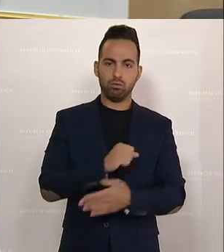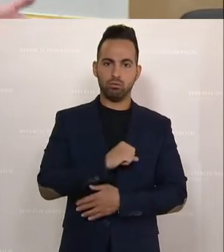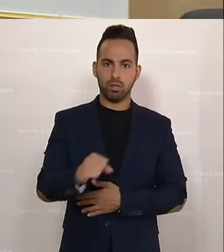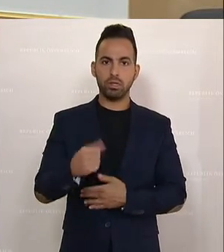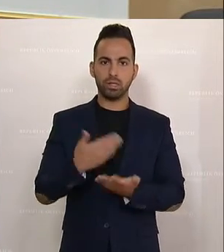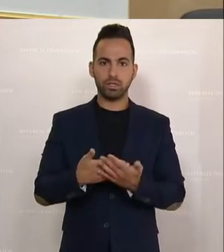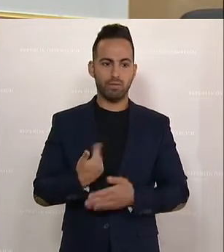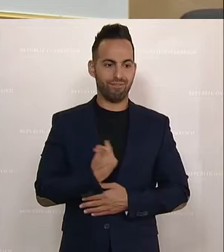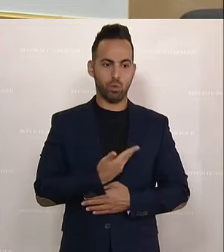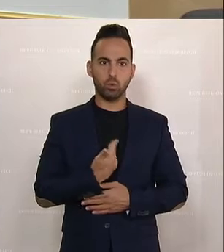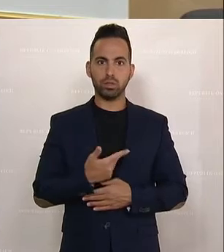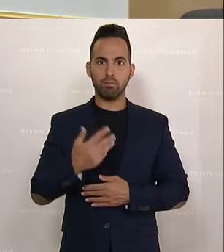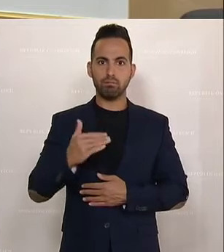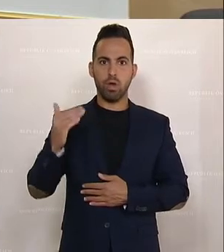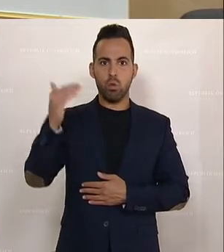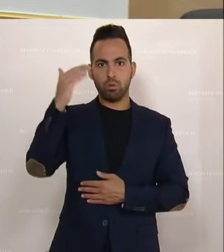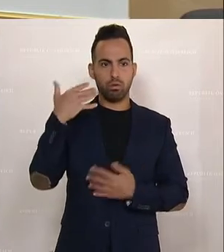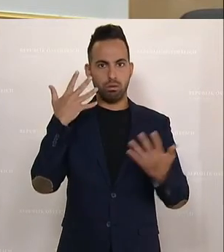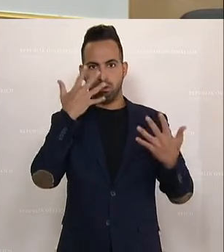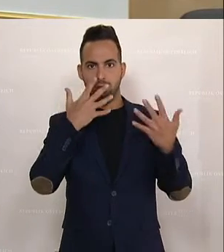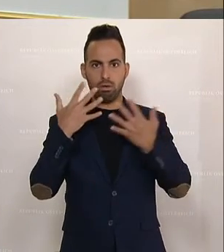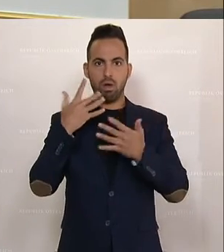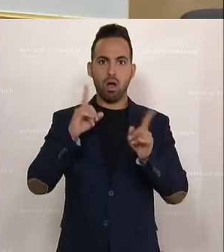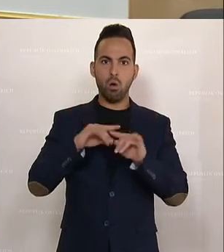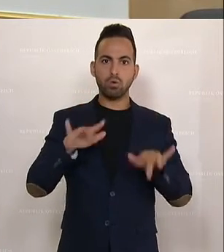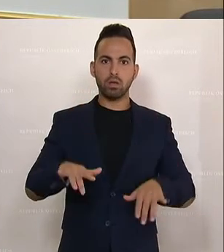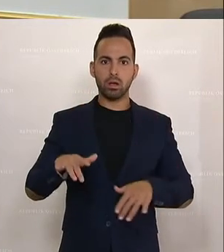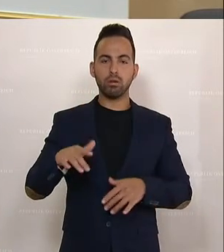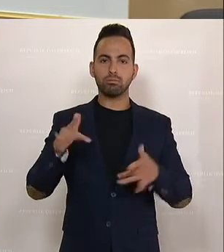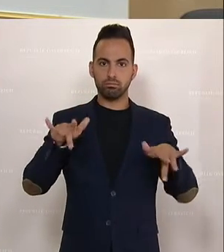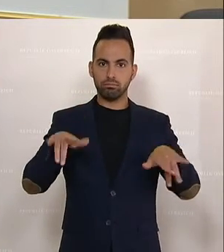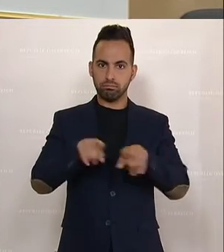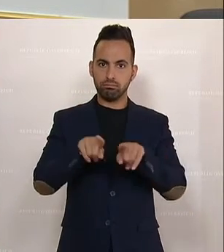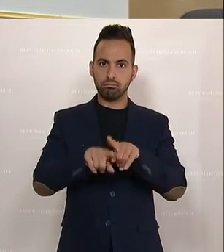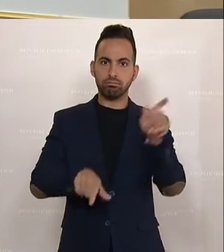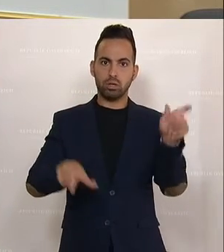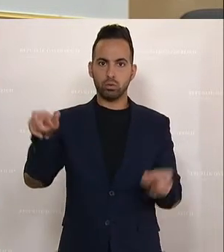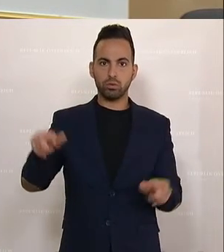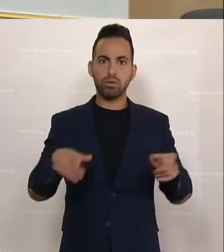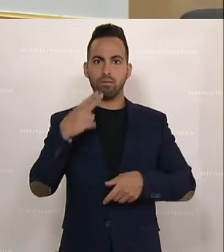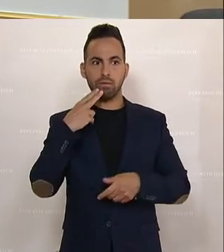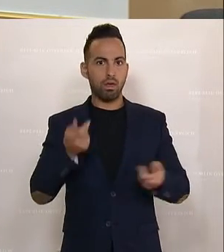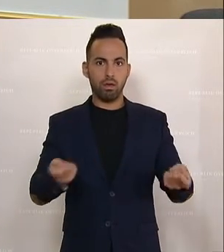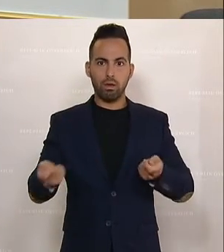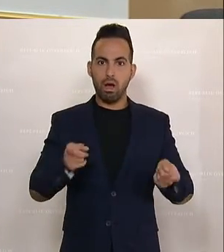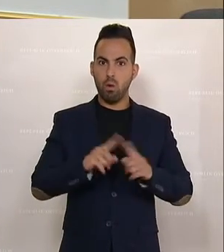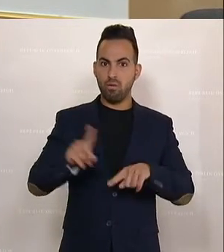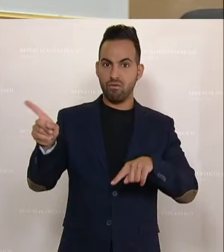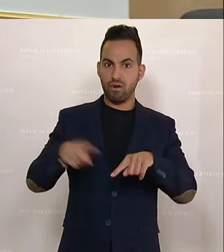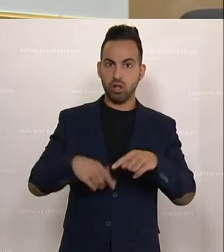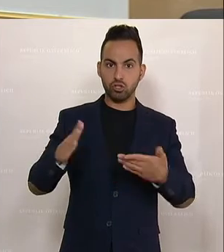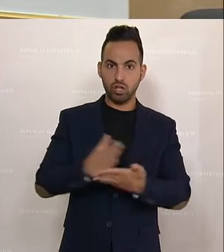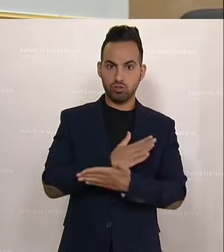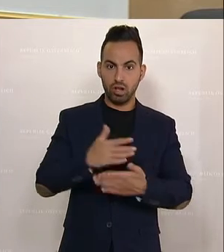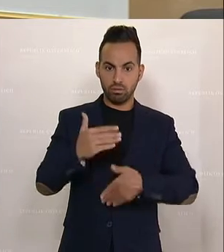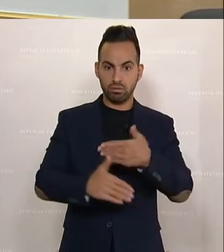zu Verunsicherung in der Behörde, das führt zu Verunsicherung bei den Normunterworfenen, das führt zu falschen Entscheidungen und